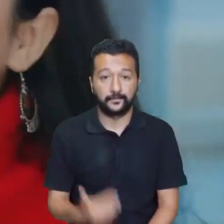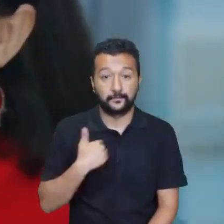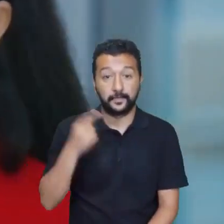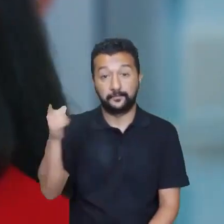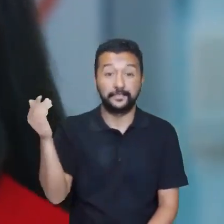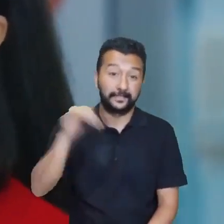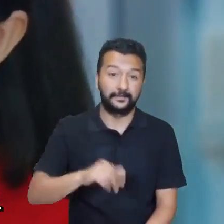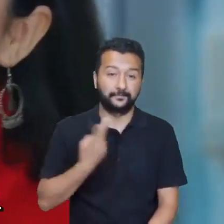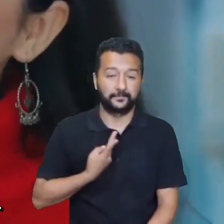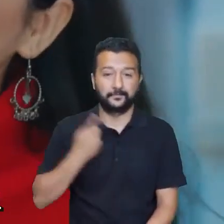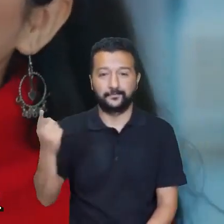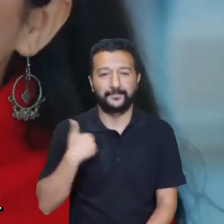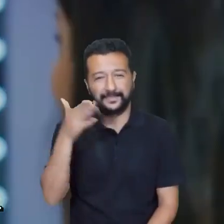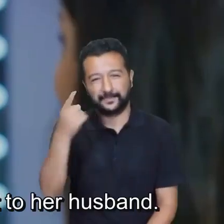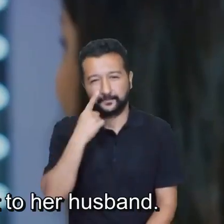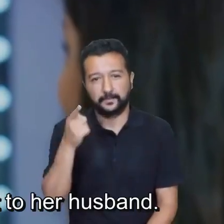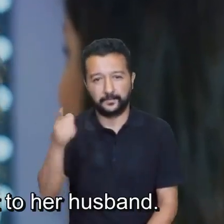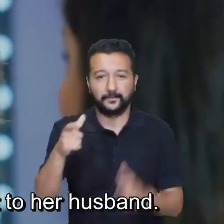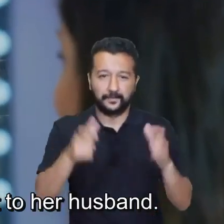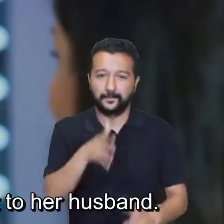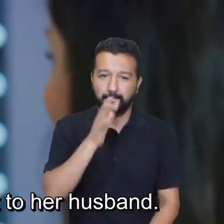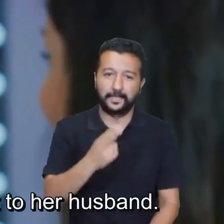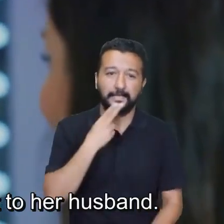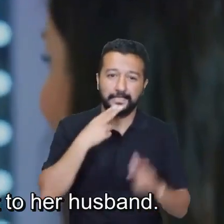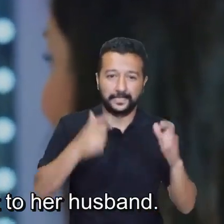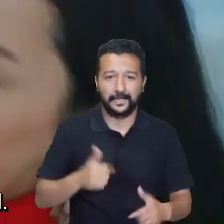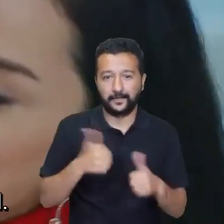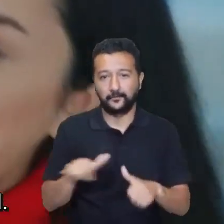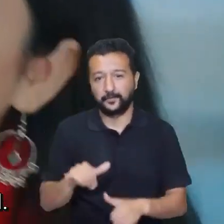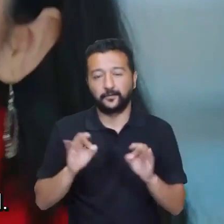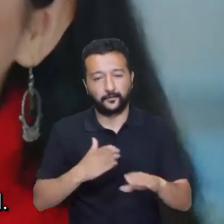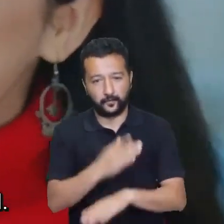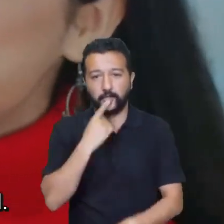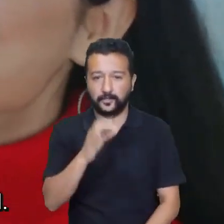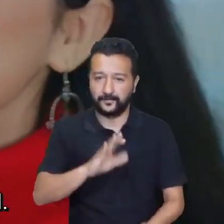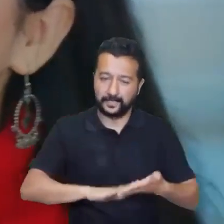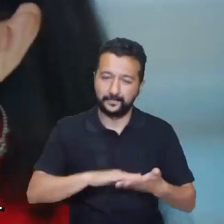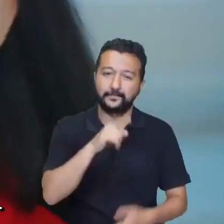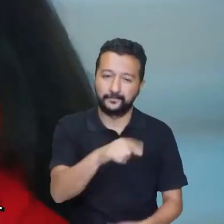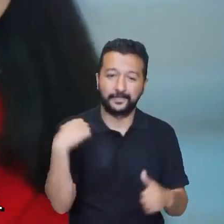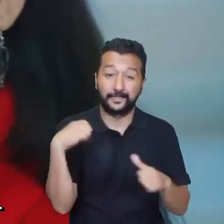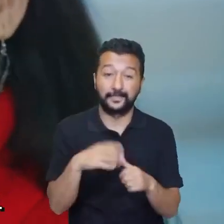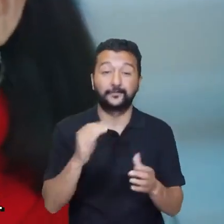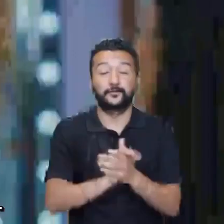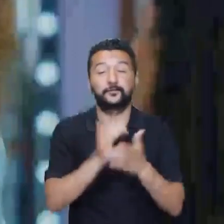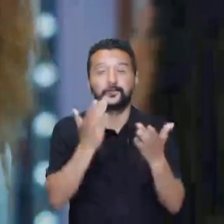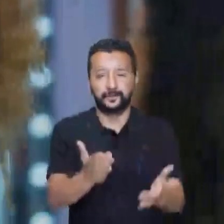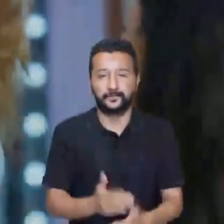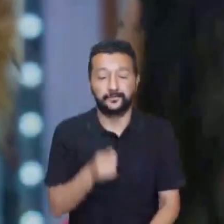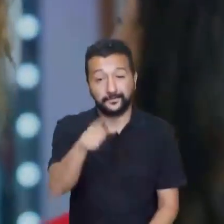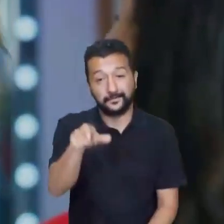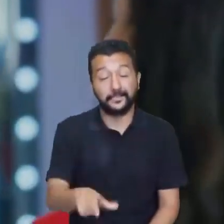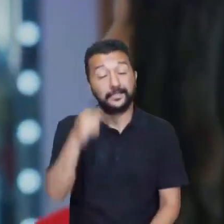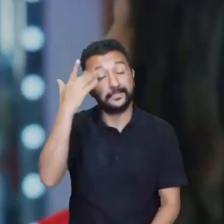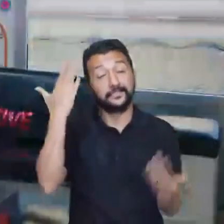benimki geldi. Ben bir gidip bakayım. Malum kadının yeri kocasının yanı. Doğru söylüyorsun arkadaşım. Tekrar çok tebrik ederim.